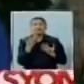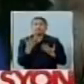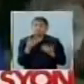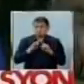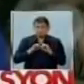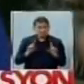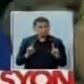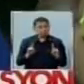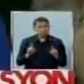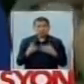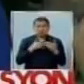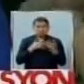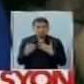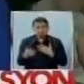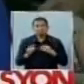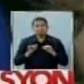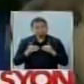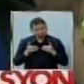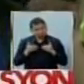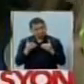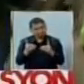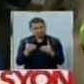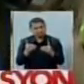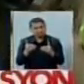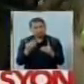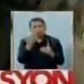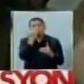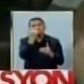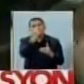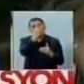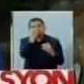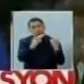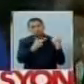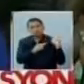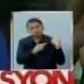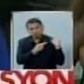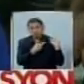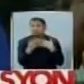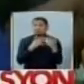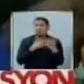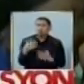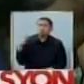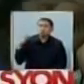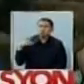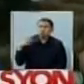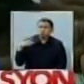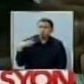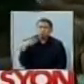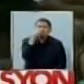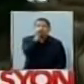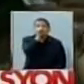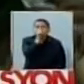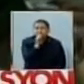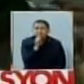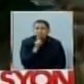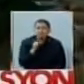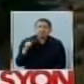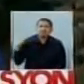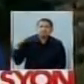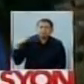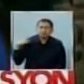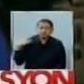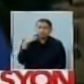sa Panginoon, nagtsatsaga sila maghintay dito sa kabila ng kanilang mga kondisyon, ano, kalalagayan ng kanilang